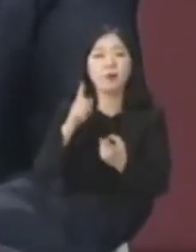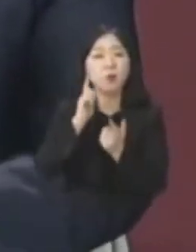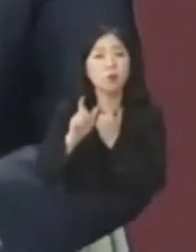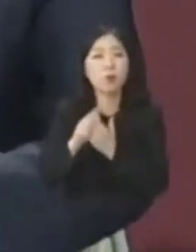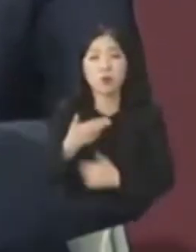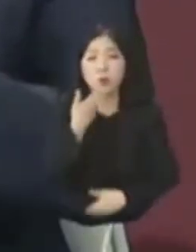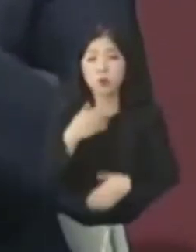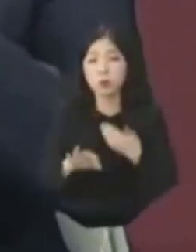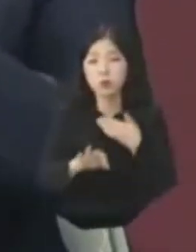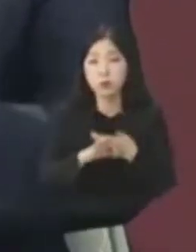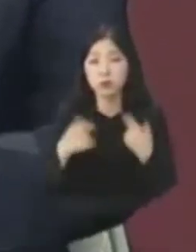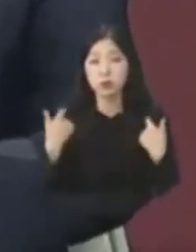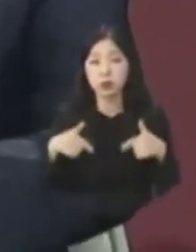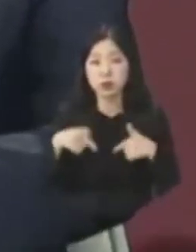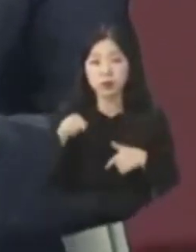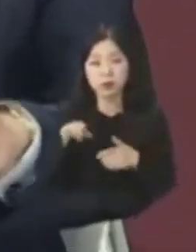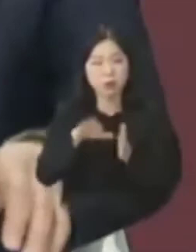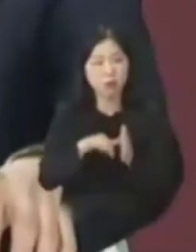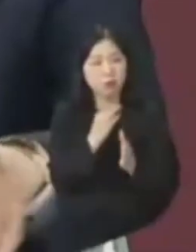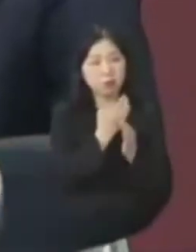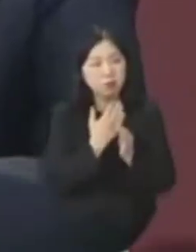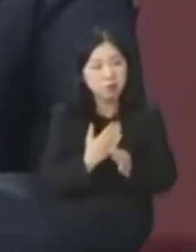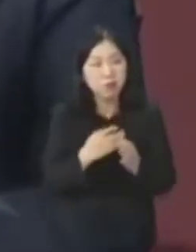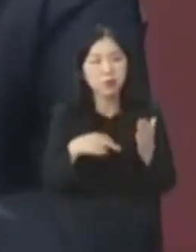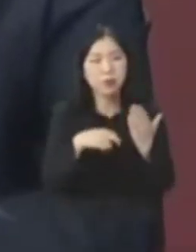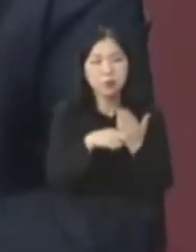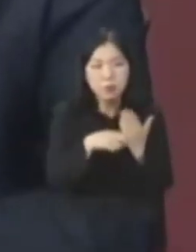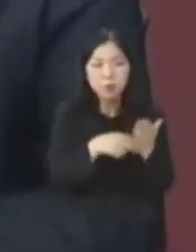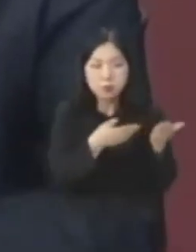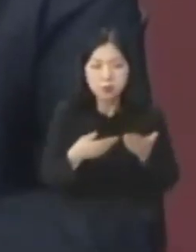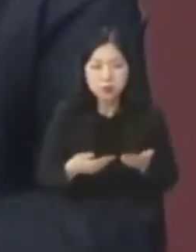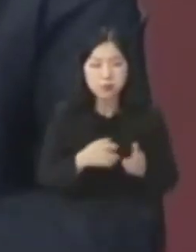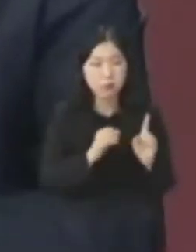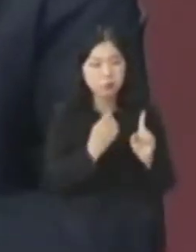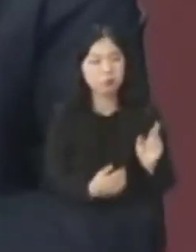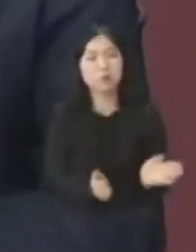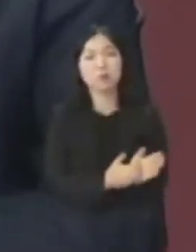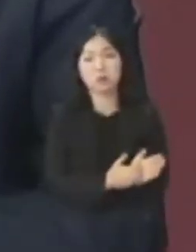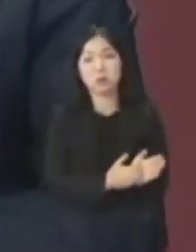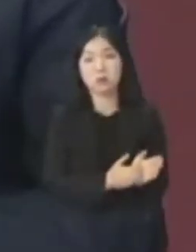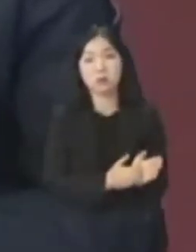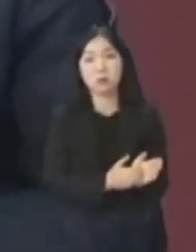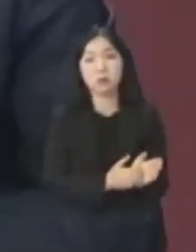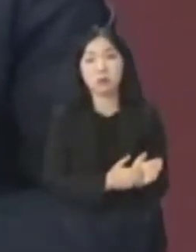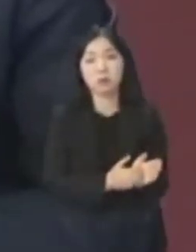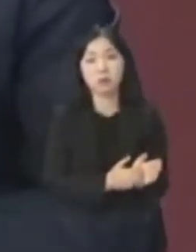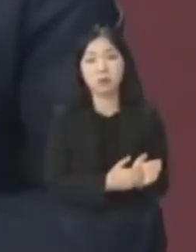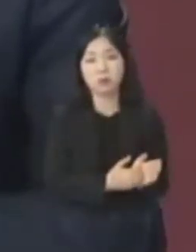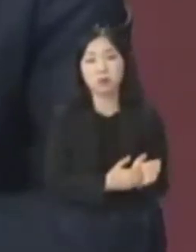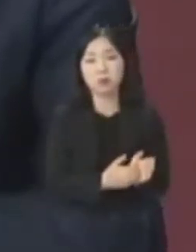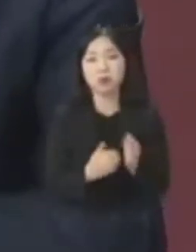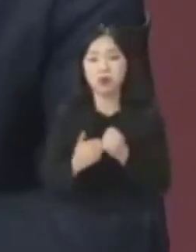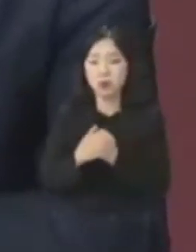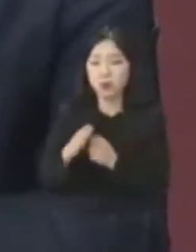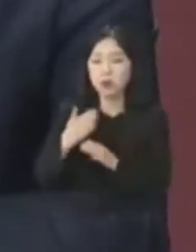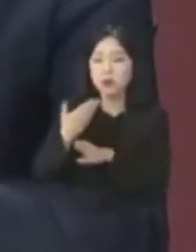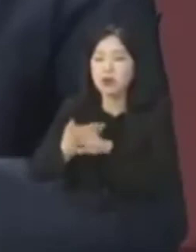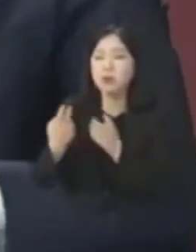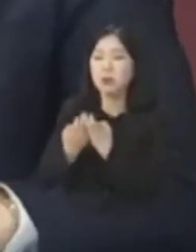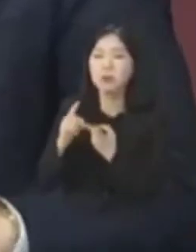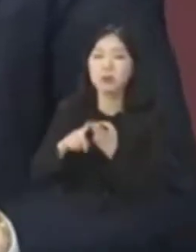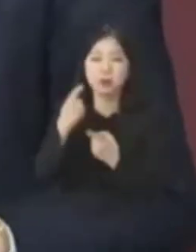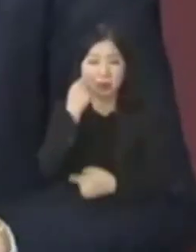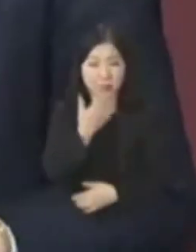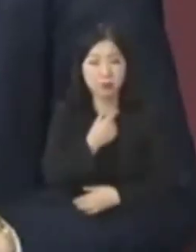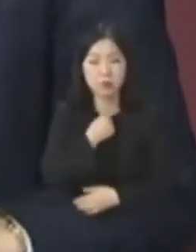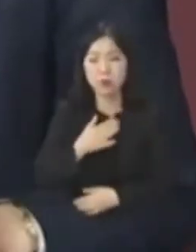않으면 늘상 그때 현금 지원, 바우처 지원 이런 일회성으로 끝나거든요. 그래서 거기 의견을 제가 여쭸는데 저는 이렇게